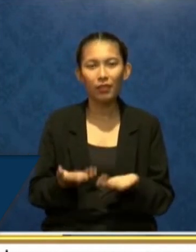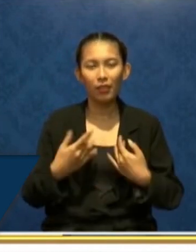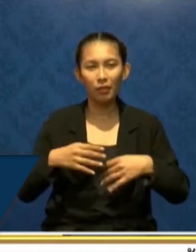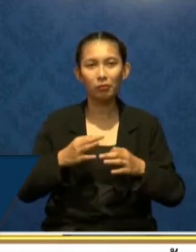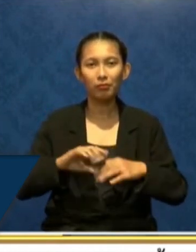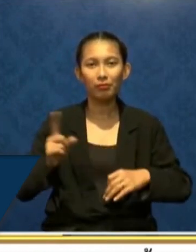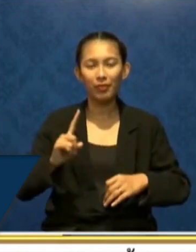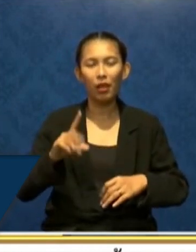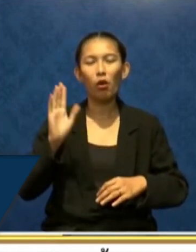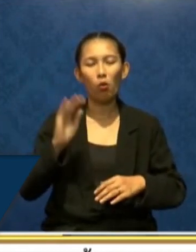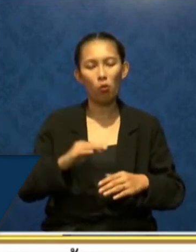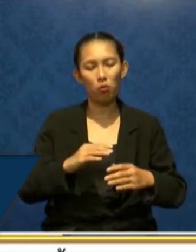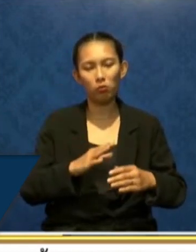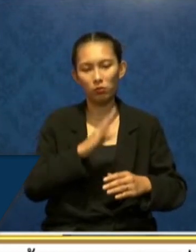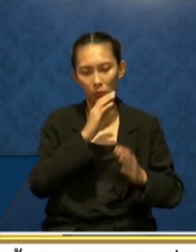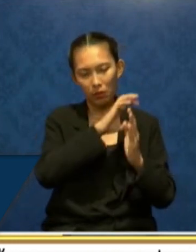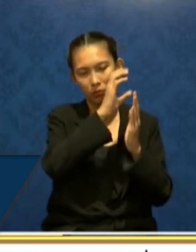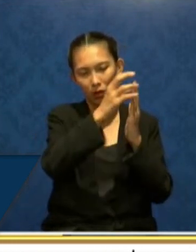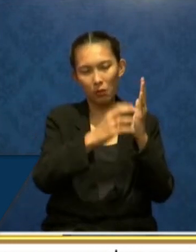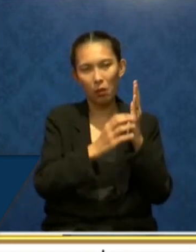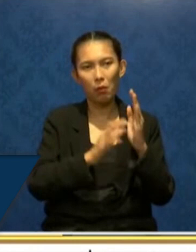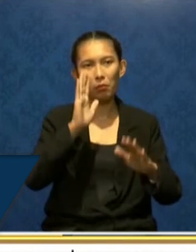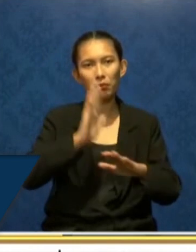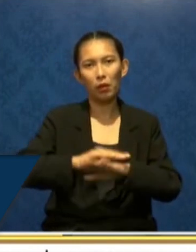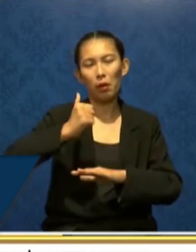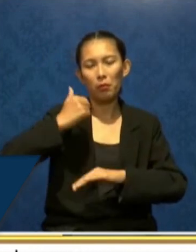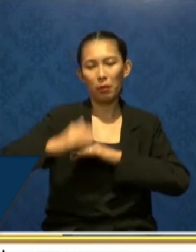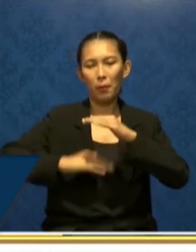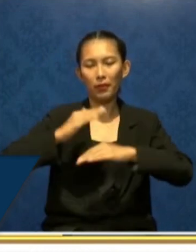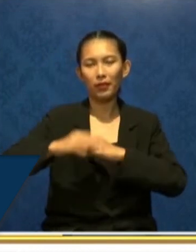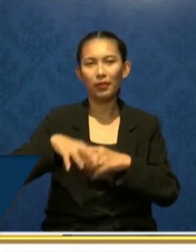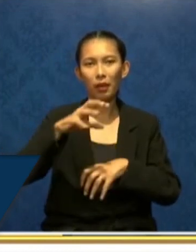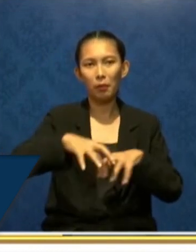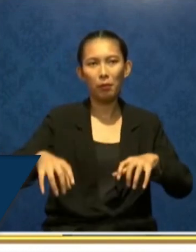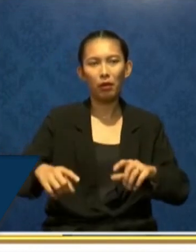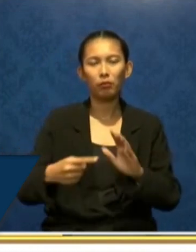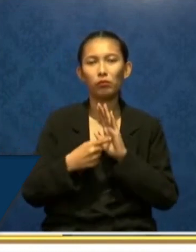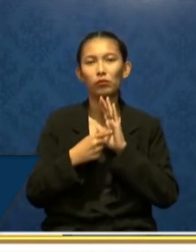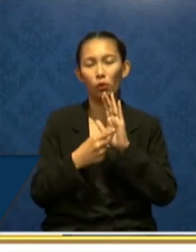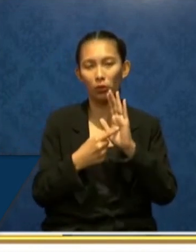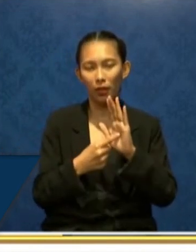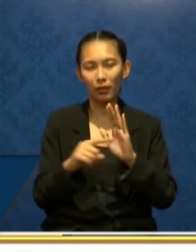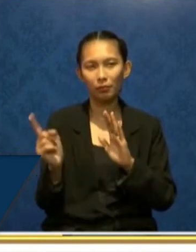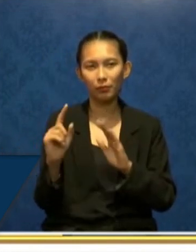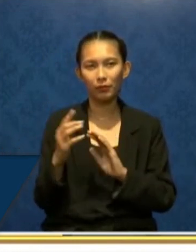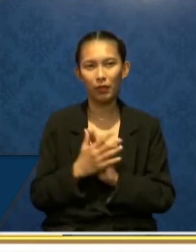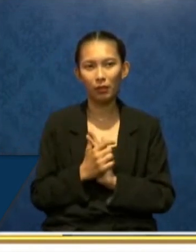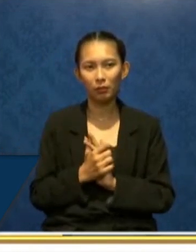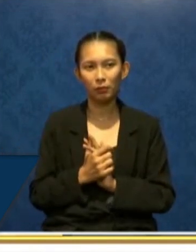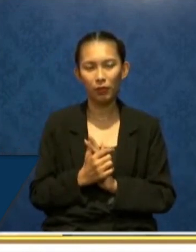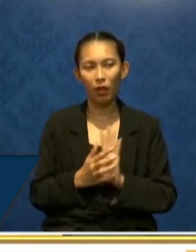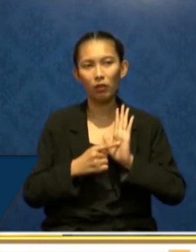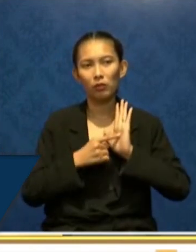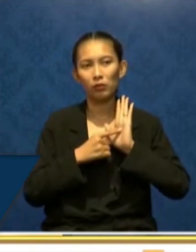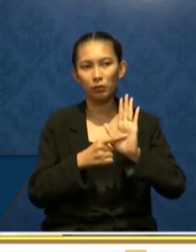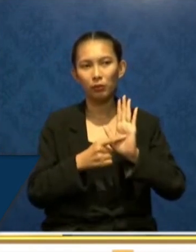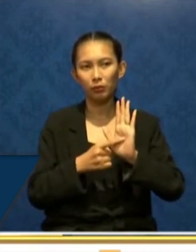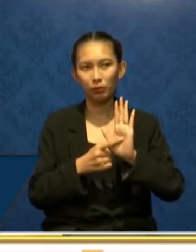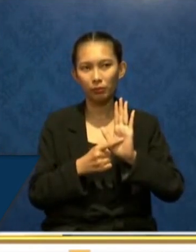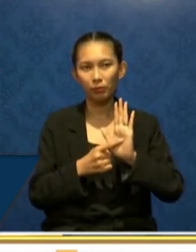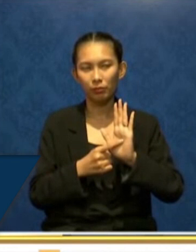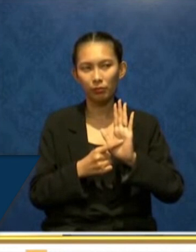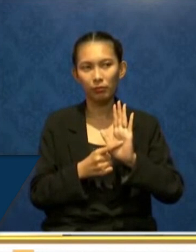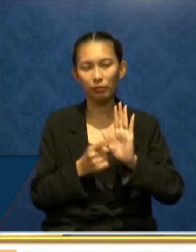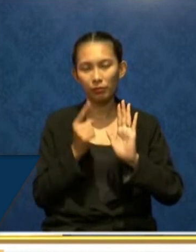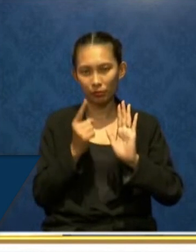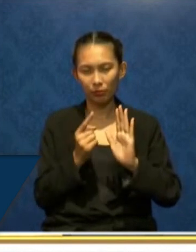และจงหวักจะขาดประชากรทมสกรยภาพในการพัถนาพื้ที่ไปยตวอย่างนะคะ ท่พระทาน ดีฉัอยากจะให้ดูตัวอย่างกรณีนี้นะคะ